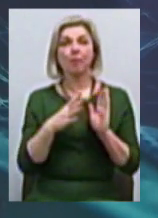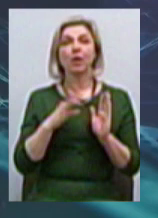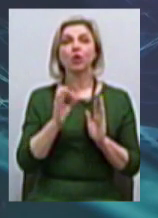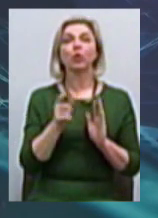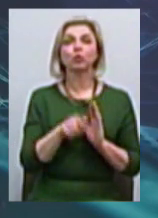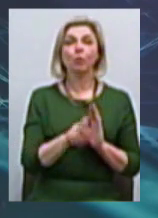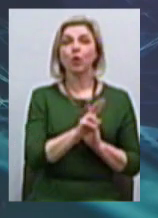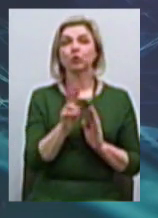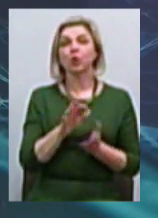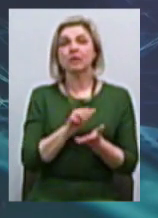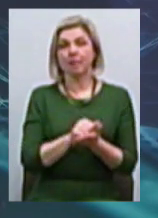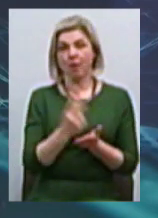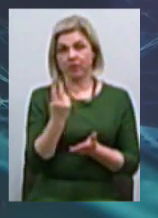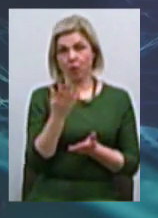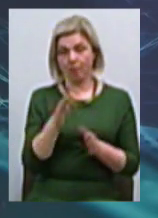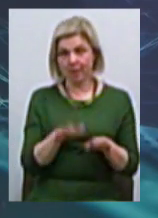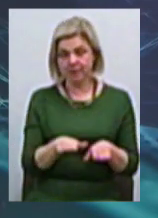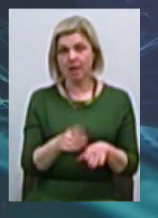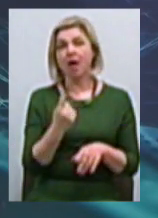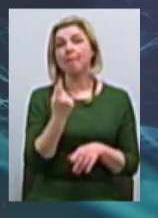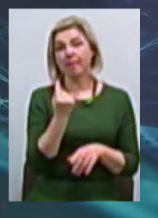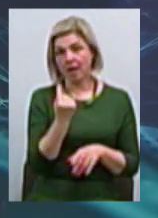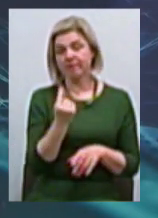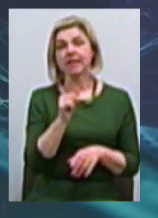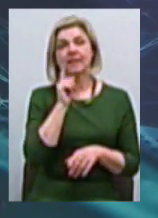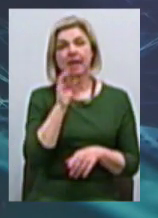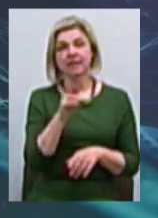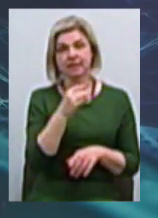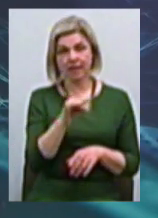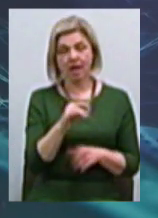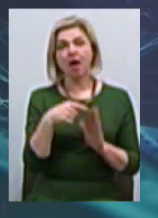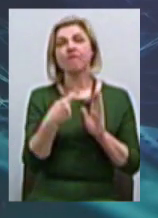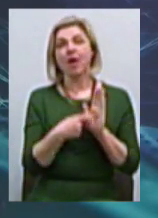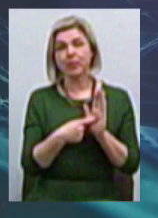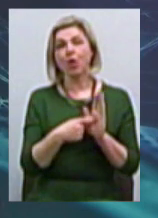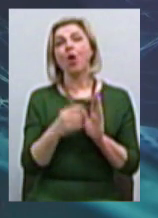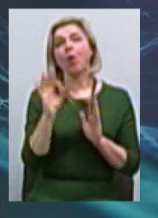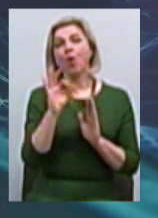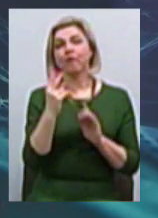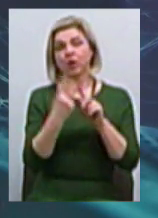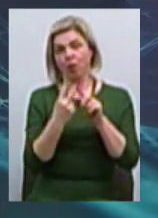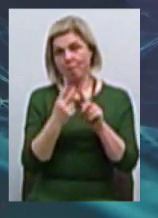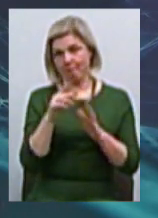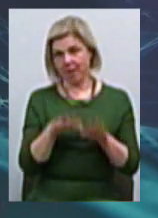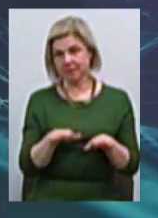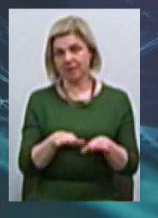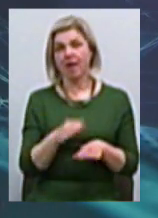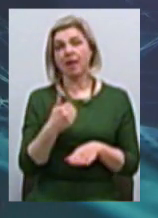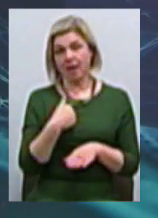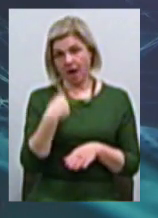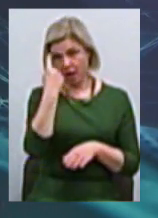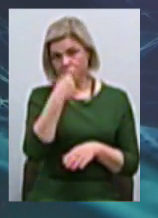займет, в принципе, второе место. Первое, естественно, прогнозировал Зеленскому. Вопрос был во втором месте. И я